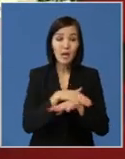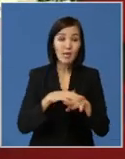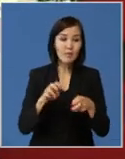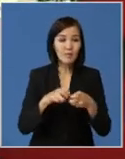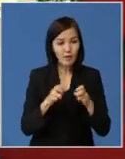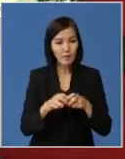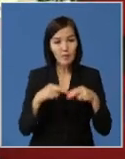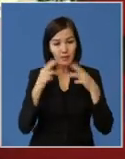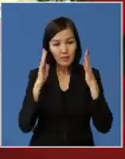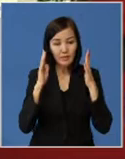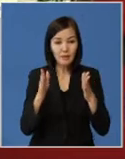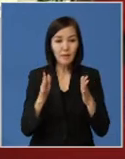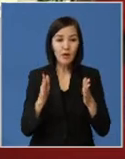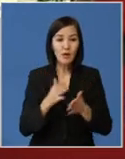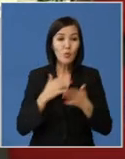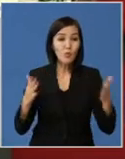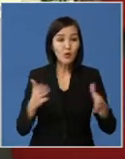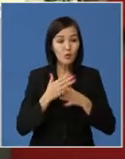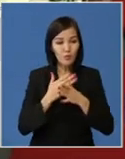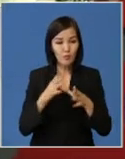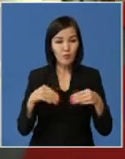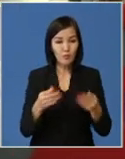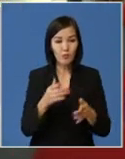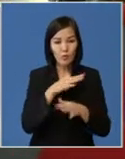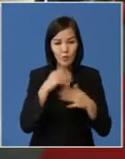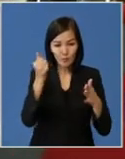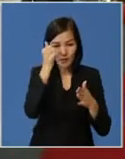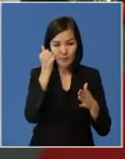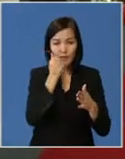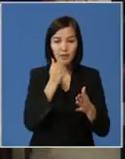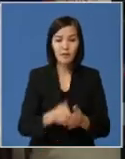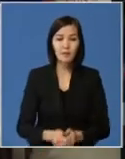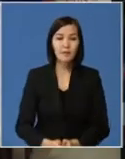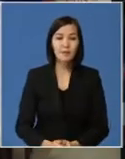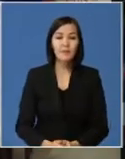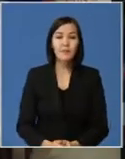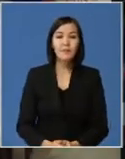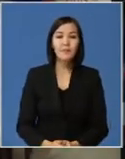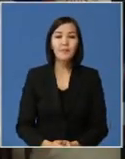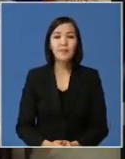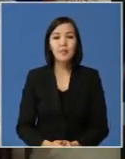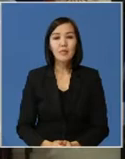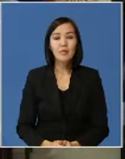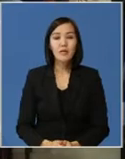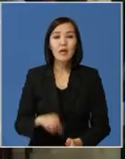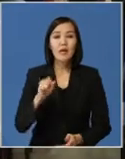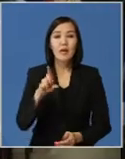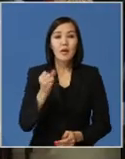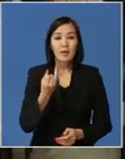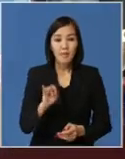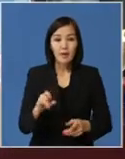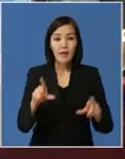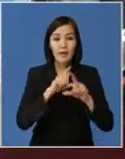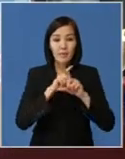мұқтажын тыңдап, бізге үлкен көмек жасаған үшін көп рахмет айтам, алғысым шексіз. Осыдан кейін депутат Абай атындағы орта